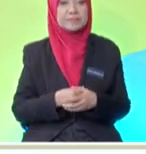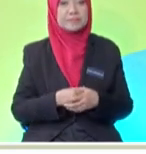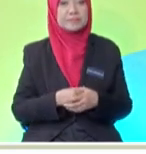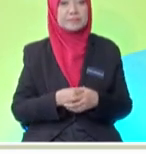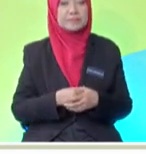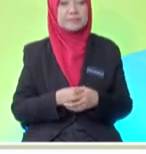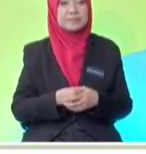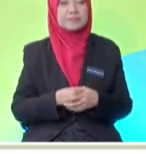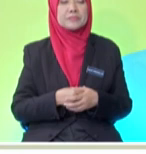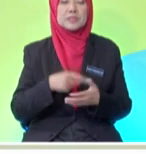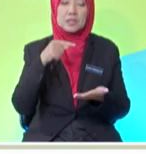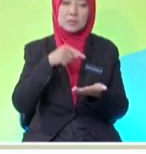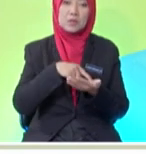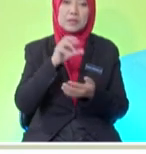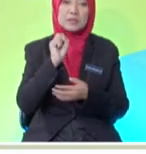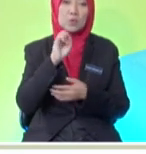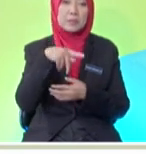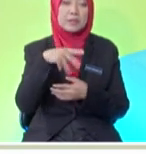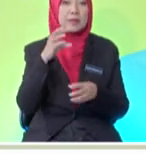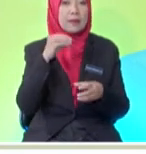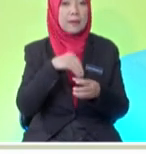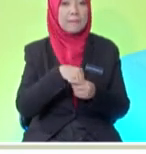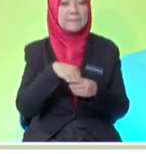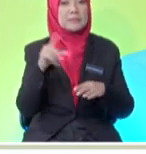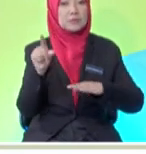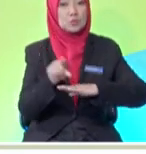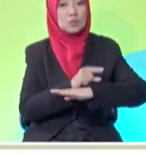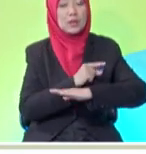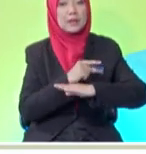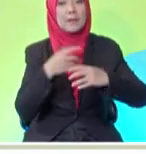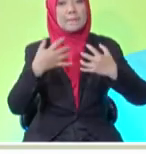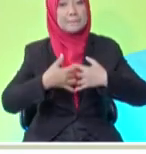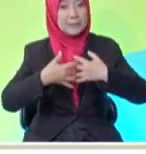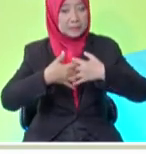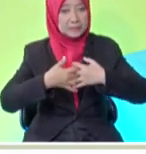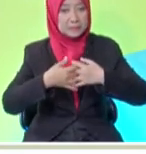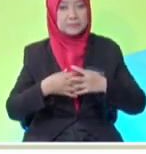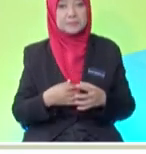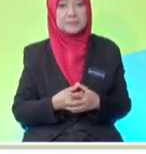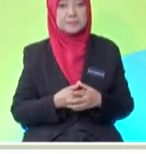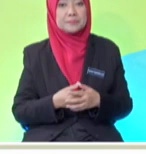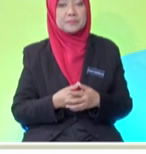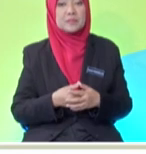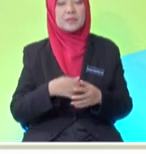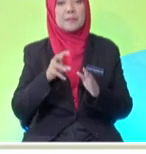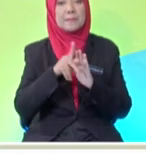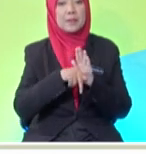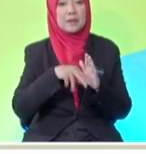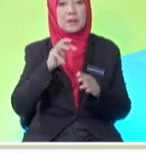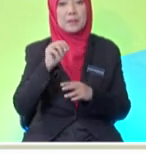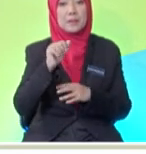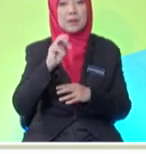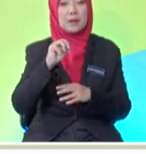ini pula adalah sop dalam penggunaan mesin pemompa udara Oke sebelum menggunakan mesin pompa udara